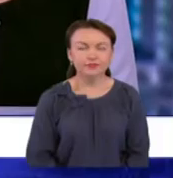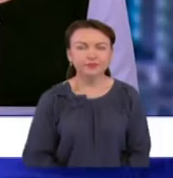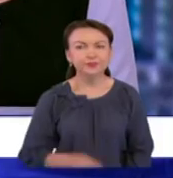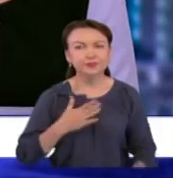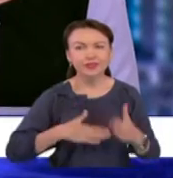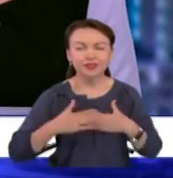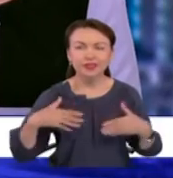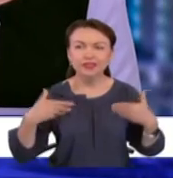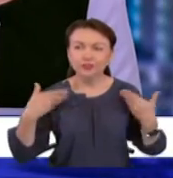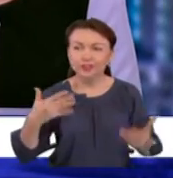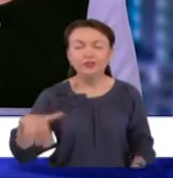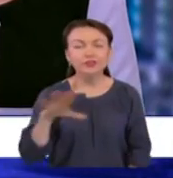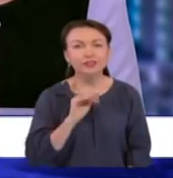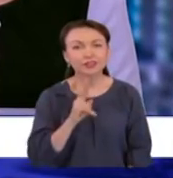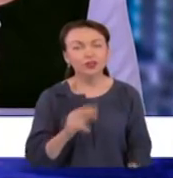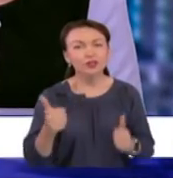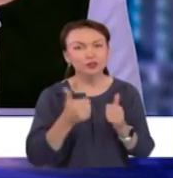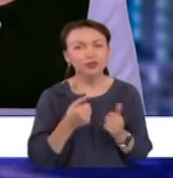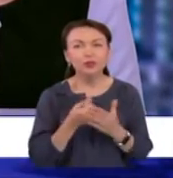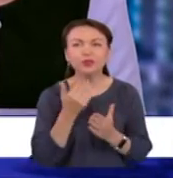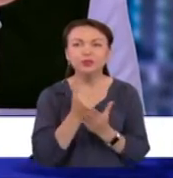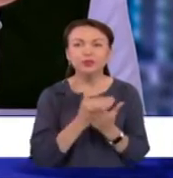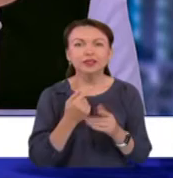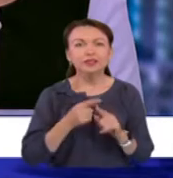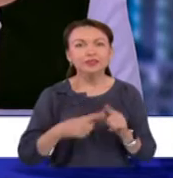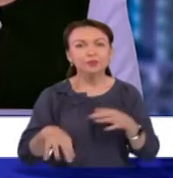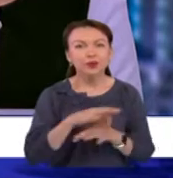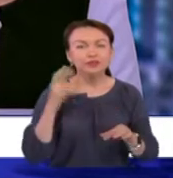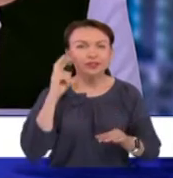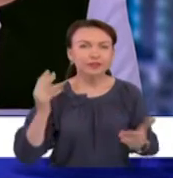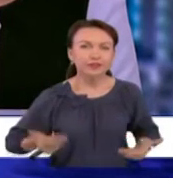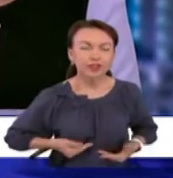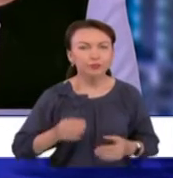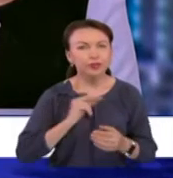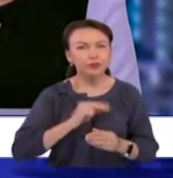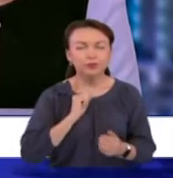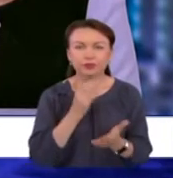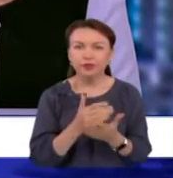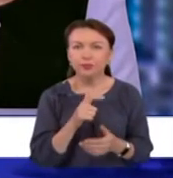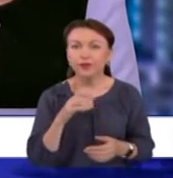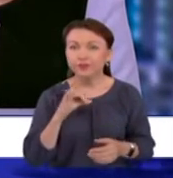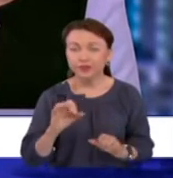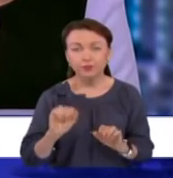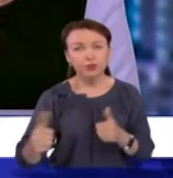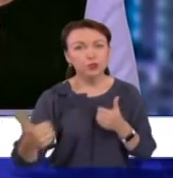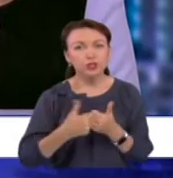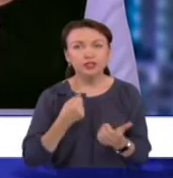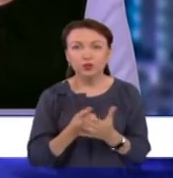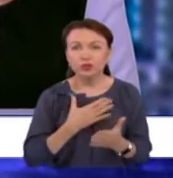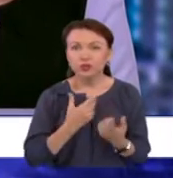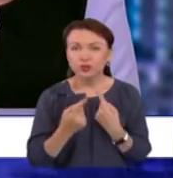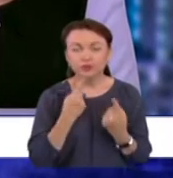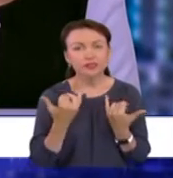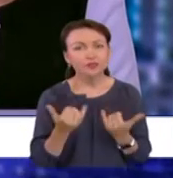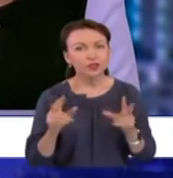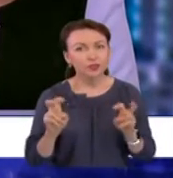Радо вітаю усіх, хто долучився до нашої програми. Це проект «Київ Лайв». Ми працюємо у прямому ефірі, тож можете долучатися до нашої розмови. Сьогодні ми